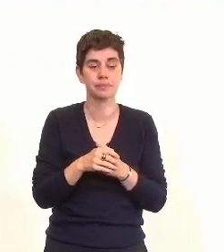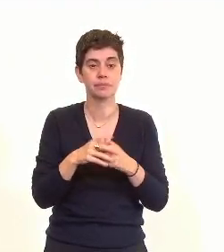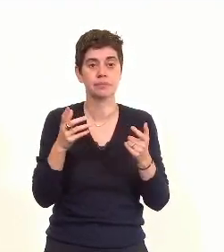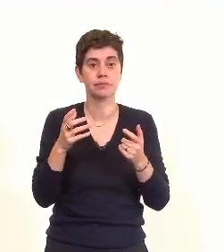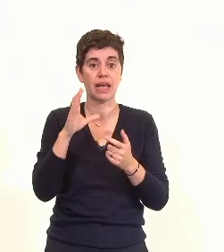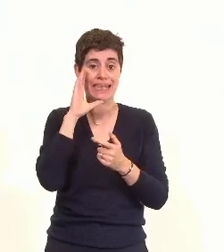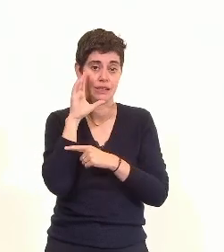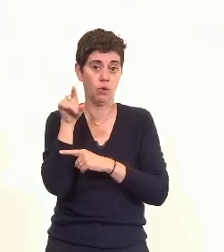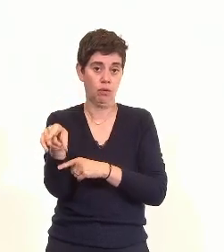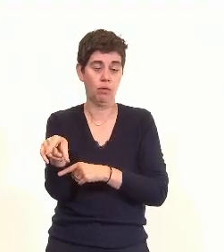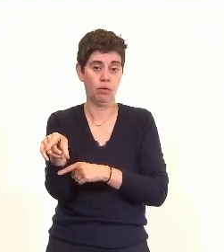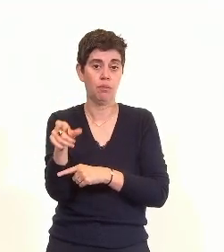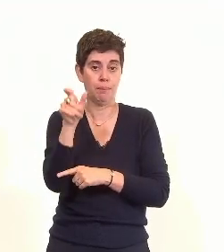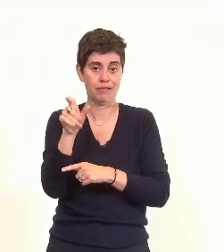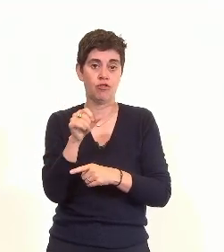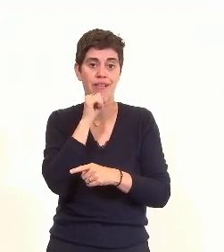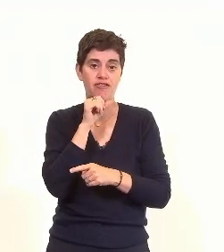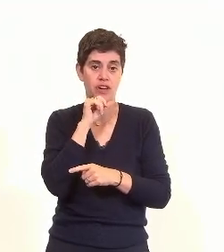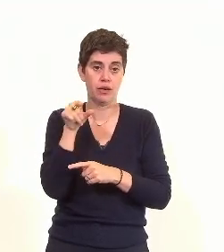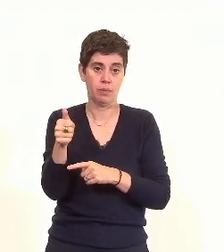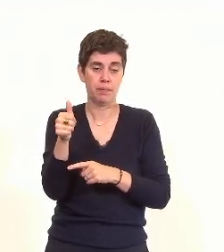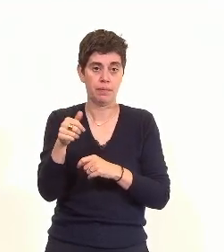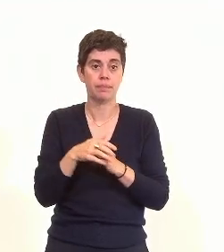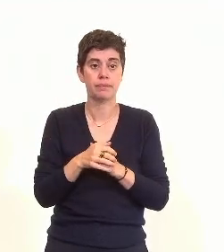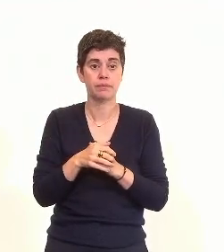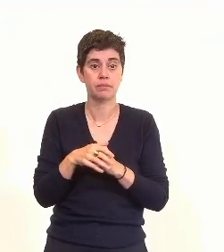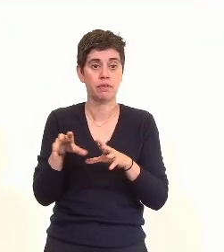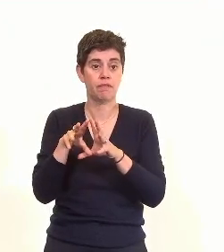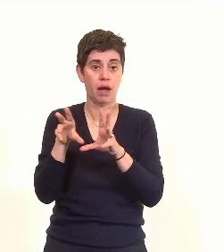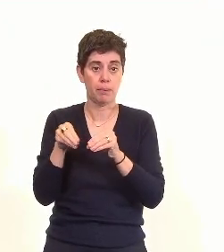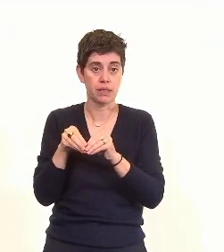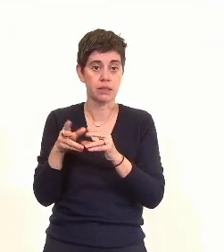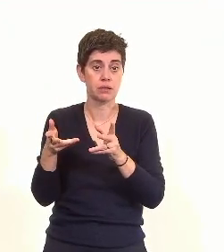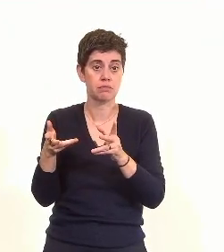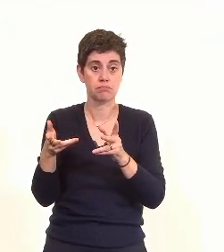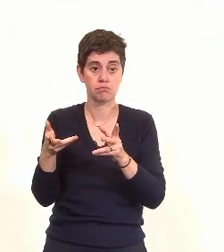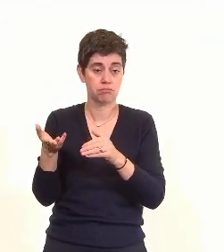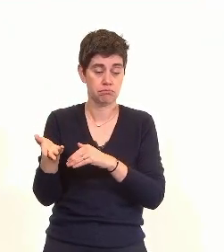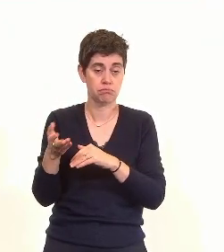les personnes âgées, leur entourage, leur famille,